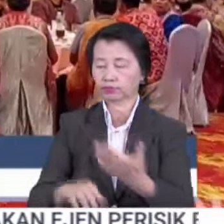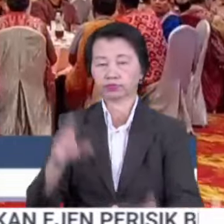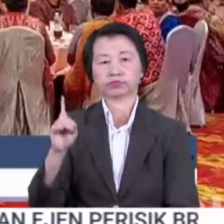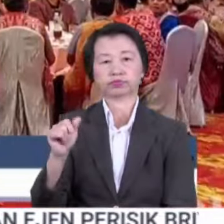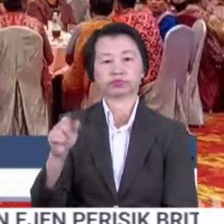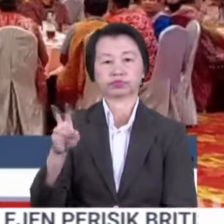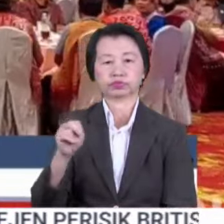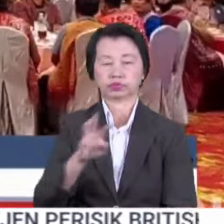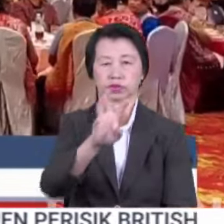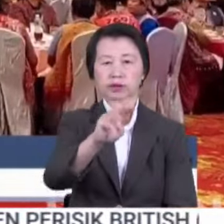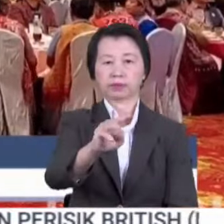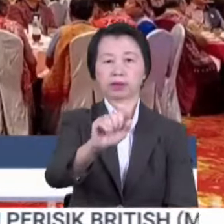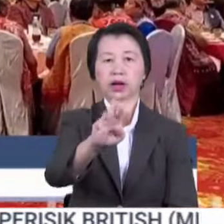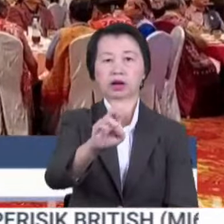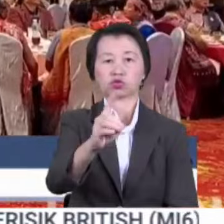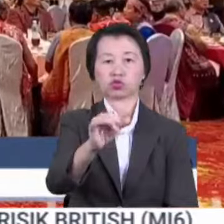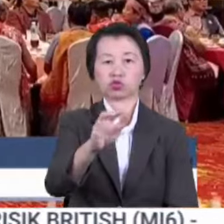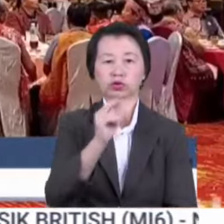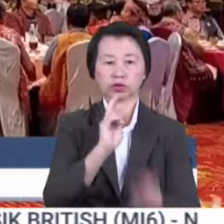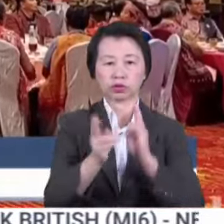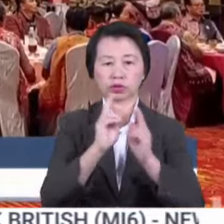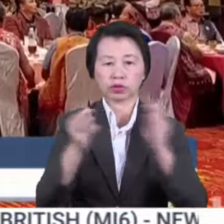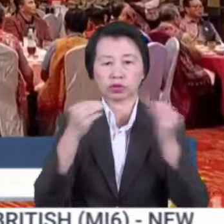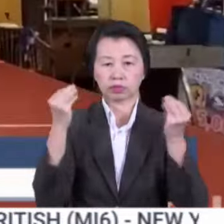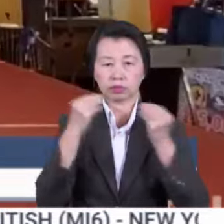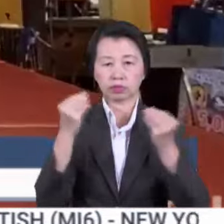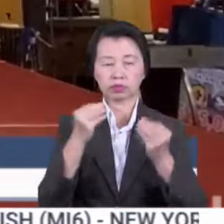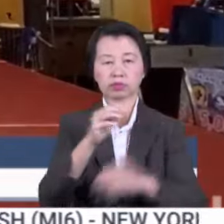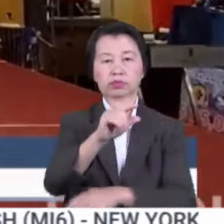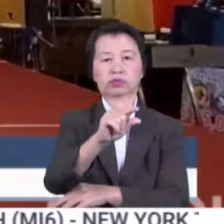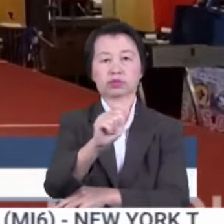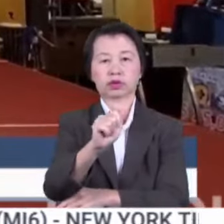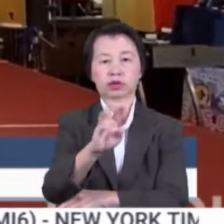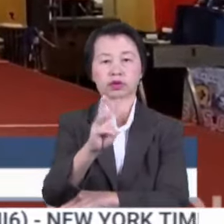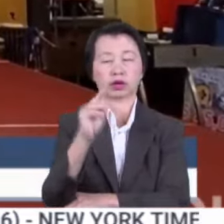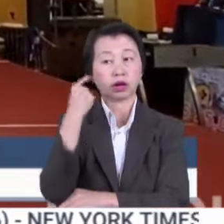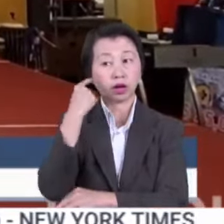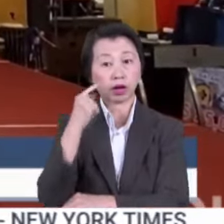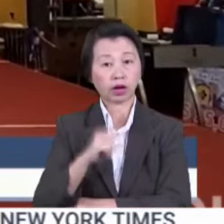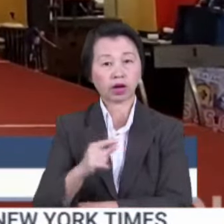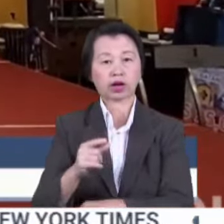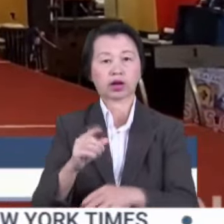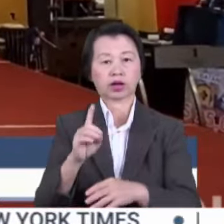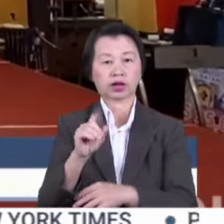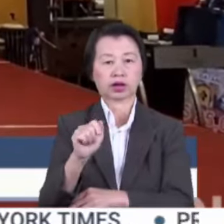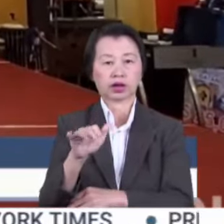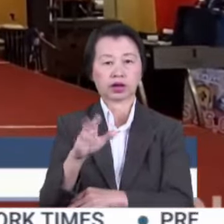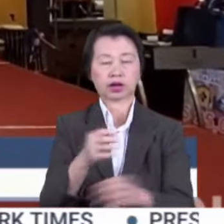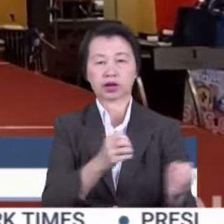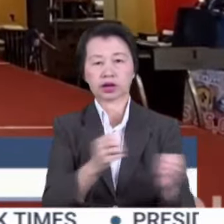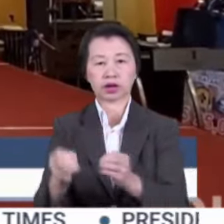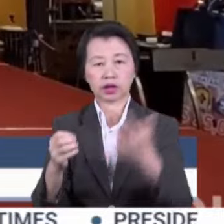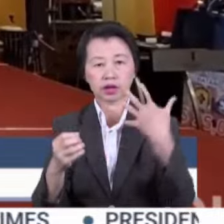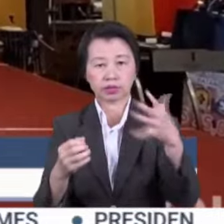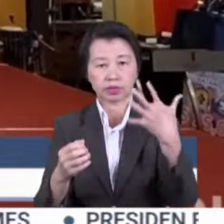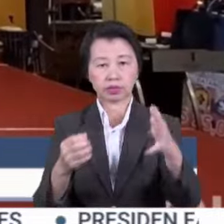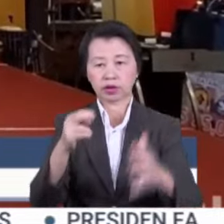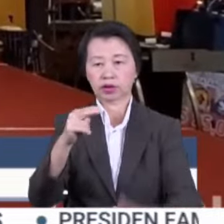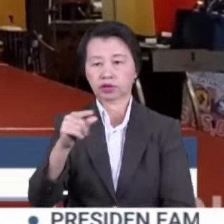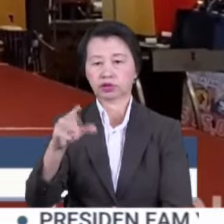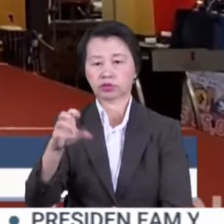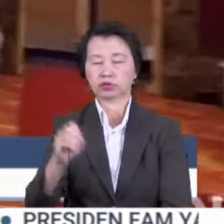undangan Negeri marudi berucap meresmikan majelis antar Gawai Dayak 2023 anjuran 15 badan bukan kerajaan